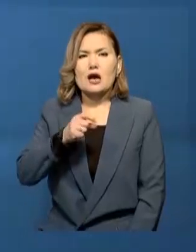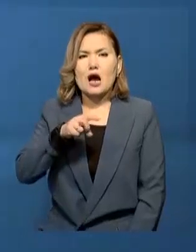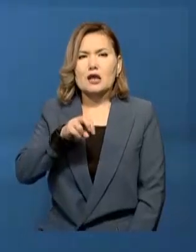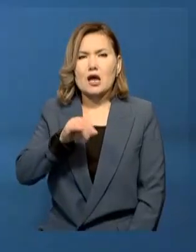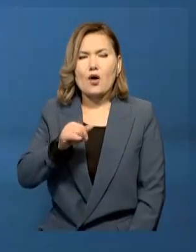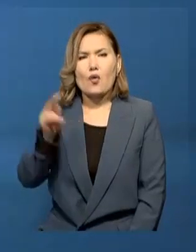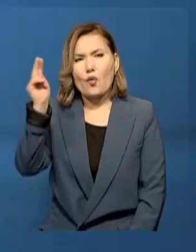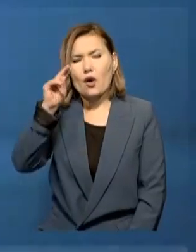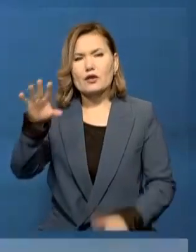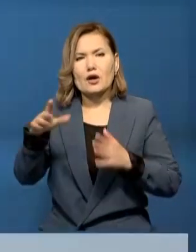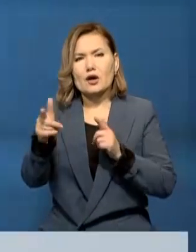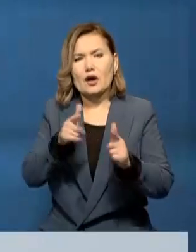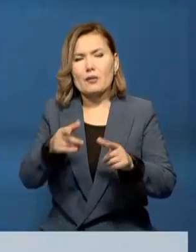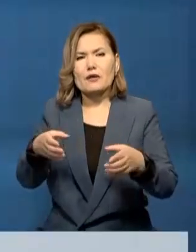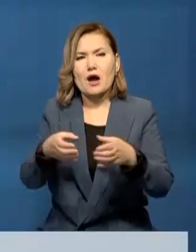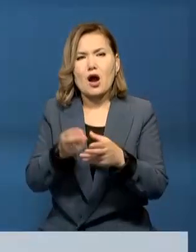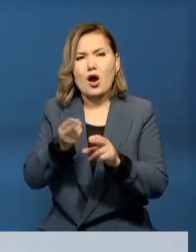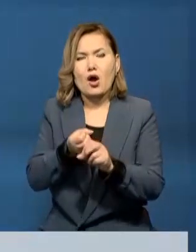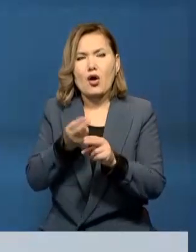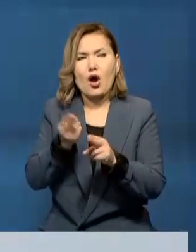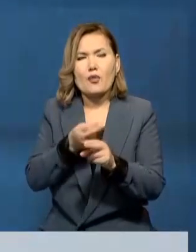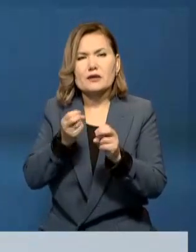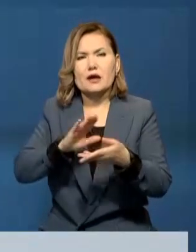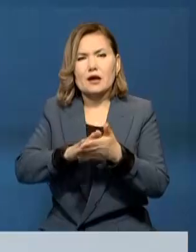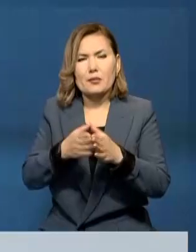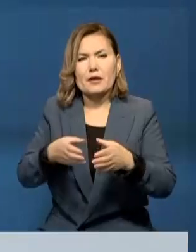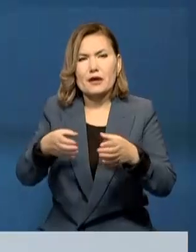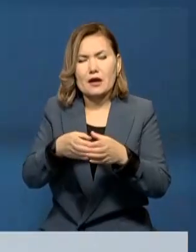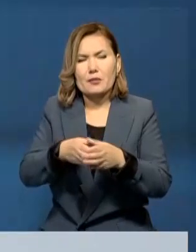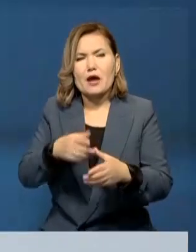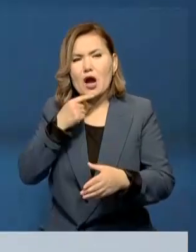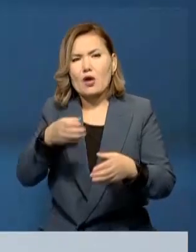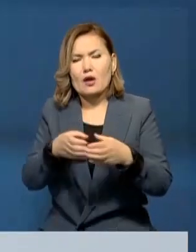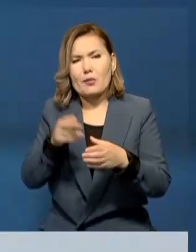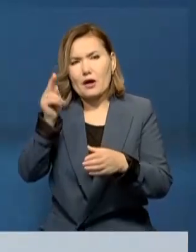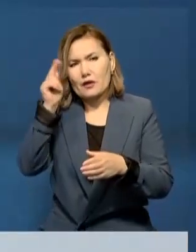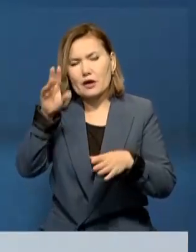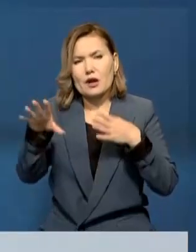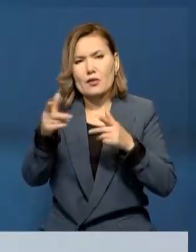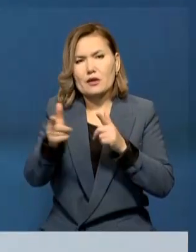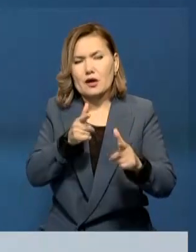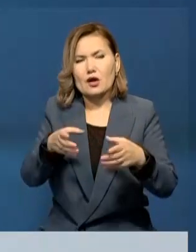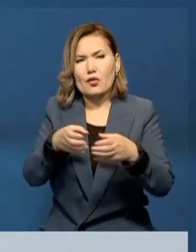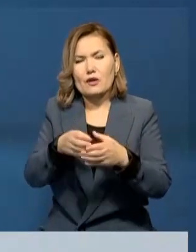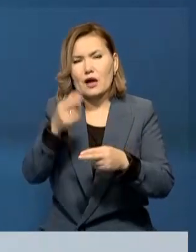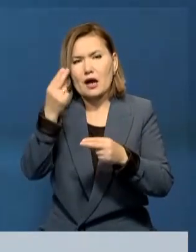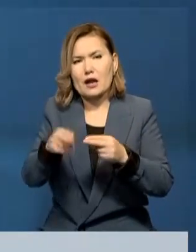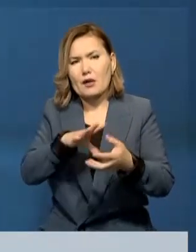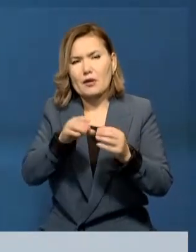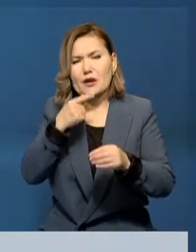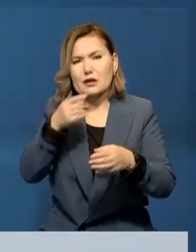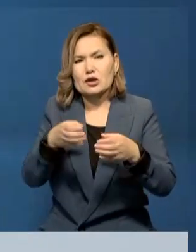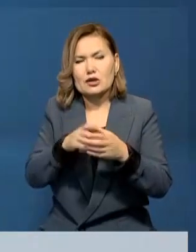Жағалау оқу-жаттығу полигонында ұжымдық қауіпсіздік туралы шарт ұйымы бітімгерлік күштерінің бірлескен командалық штабтық оқу-жаттығу